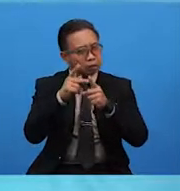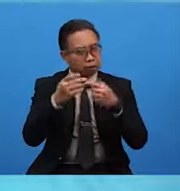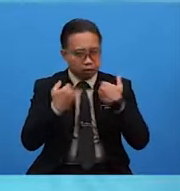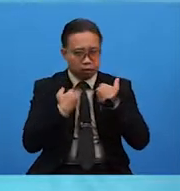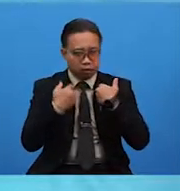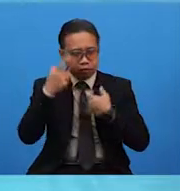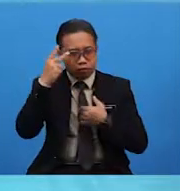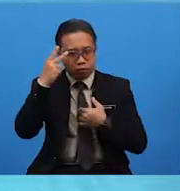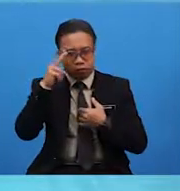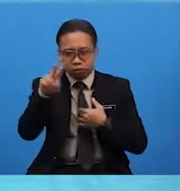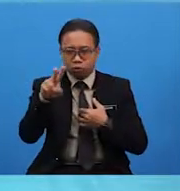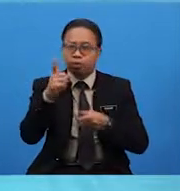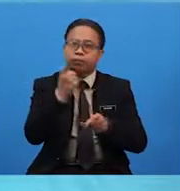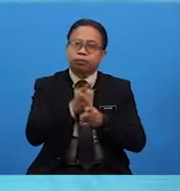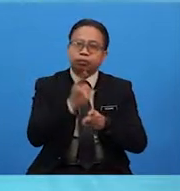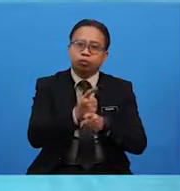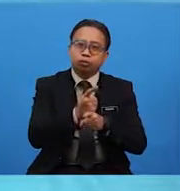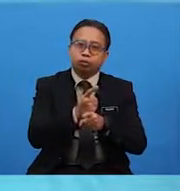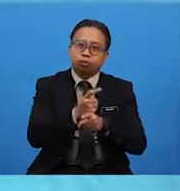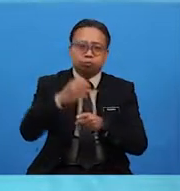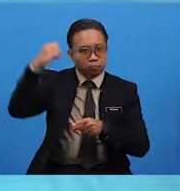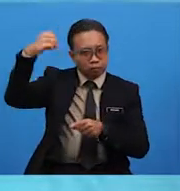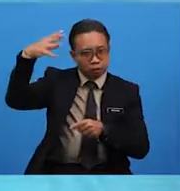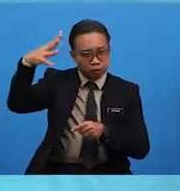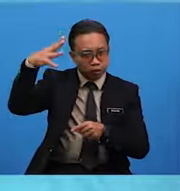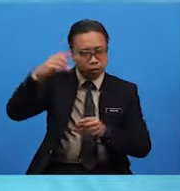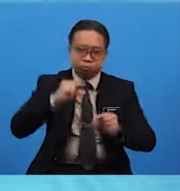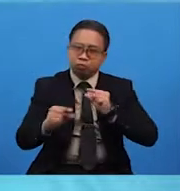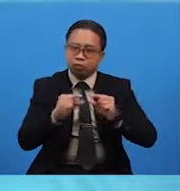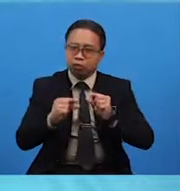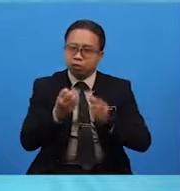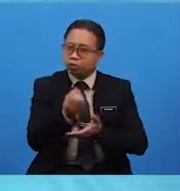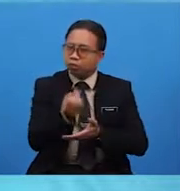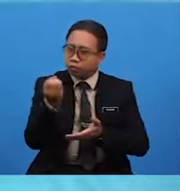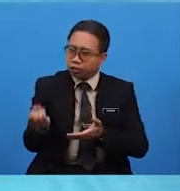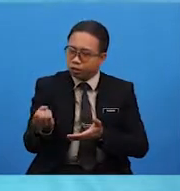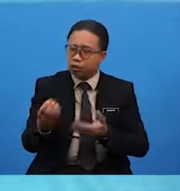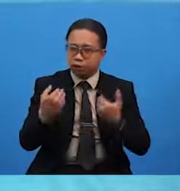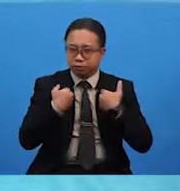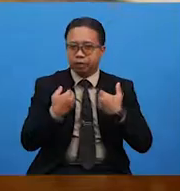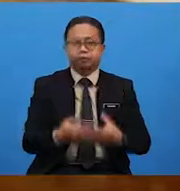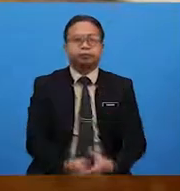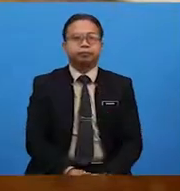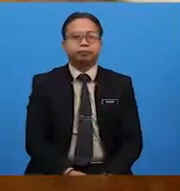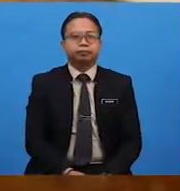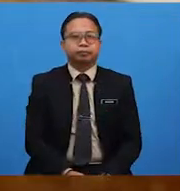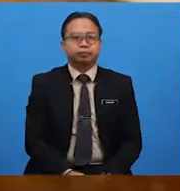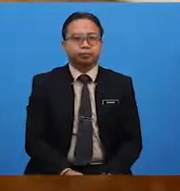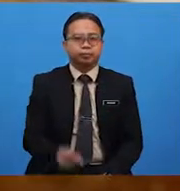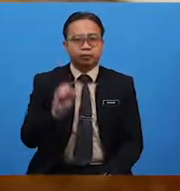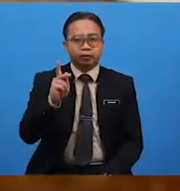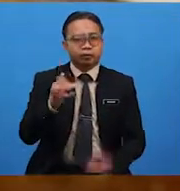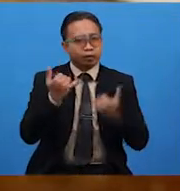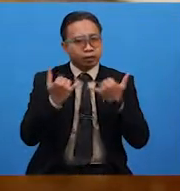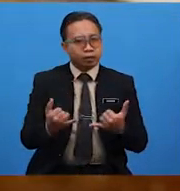visual yang sebenar dan kesan cahaya dan pergerakan objek yang muncul Hai Oke sekarang